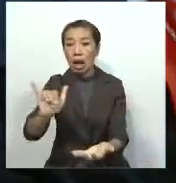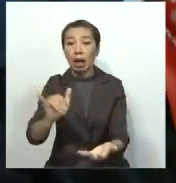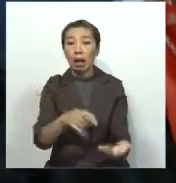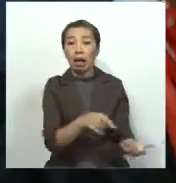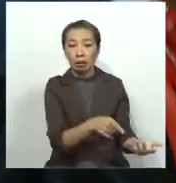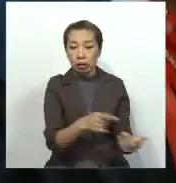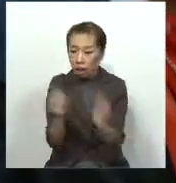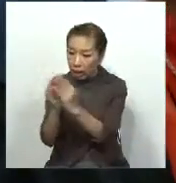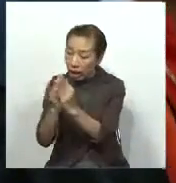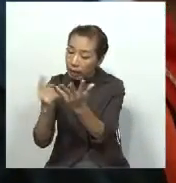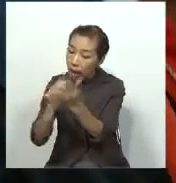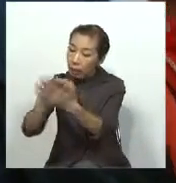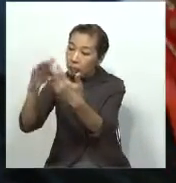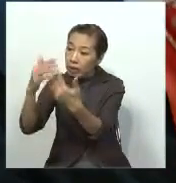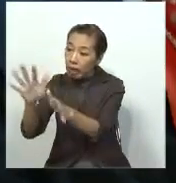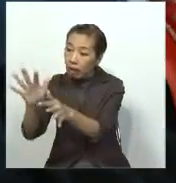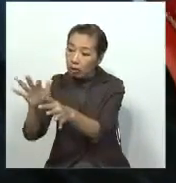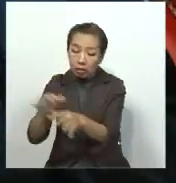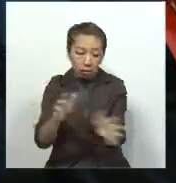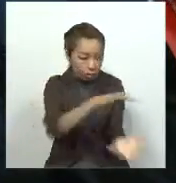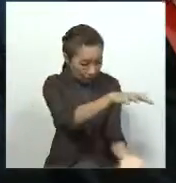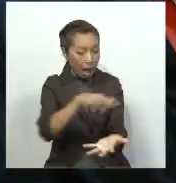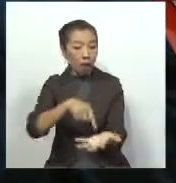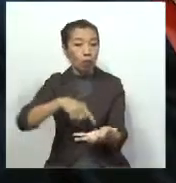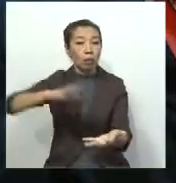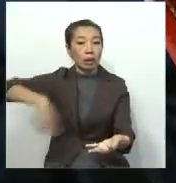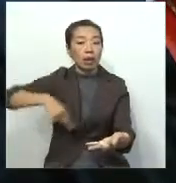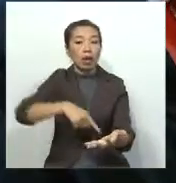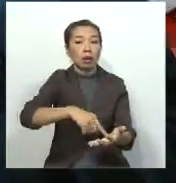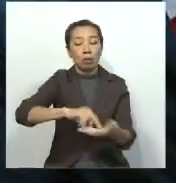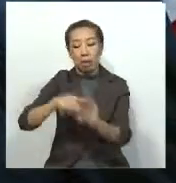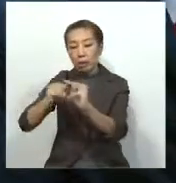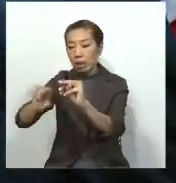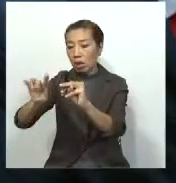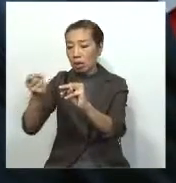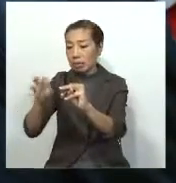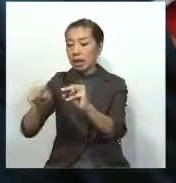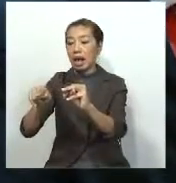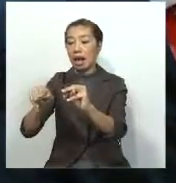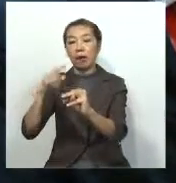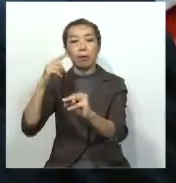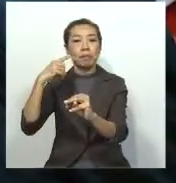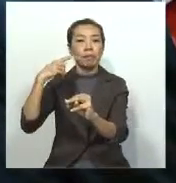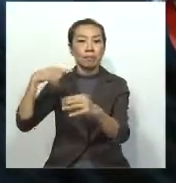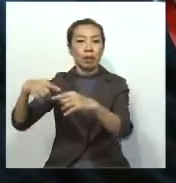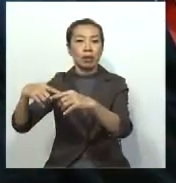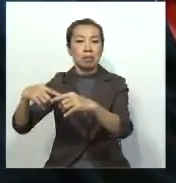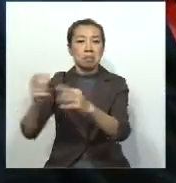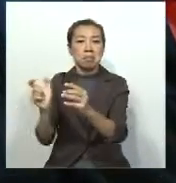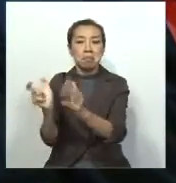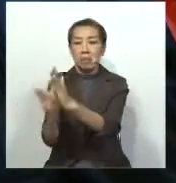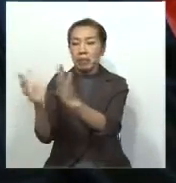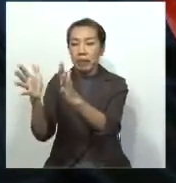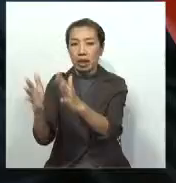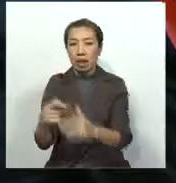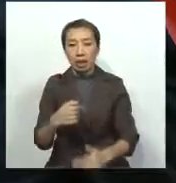แถวนี้อยู่เพราะฉะนั้นมันก็ไม่เข้ามาตรา114ซึ่งการพิจารณาของเราต้องให้มั่นใจว่ากฎหมายที่เขียนเนี่ยให้อำนา